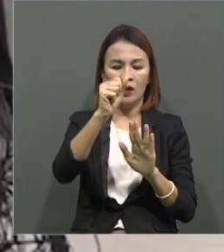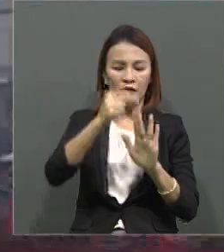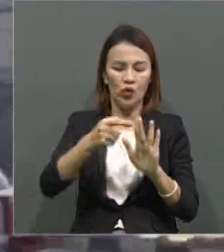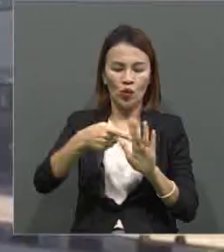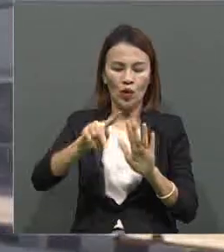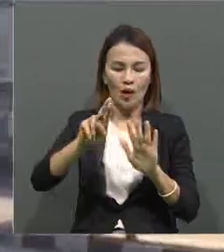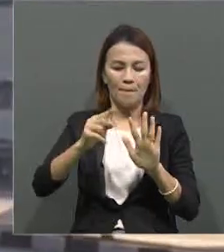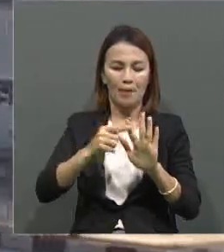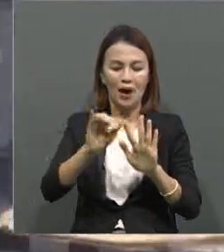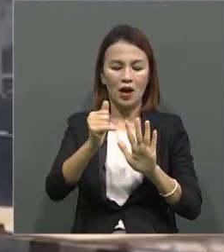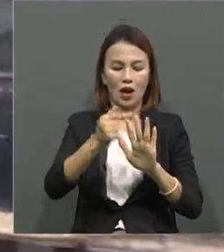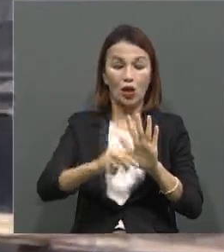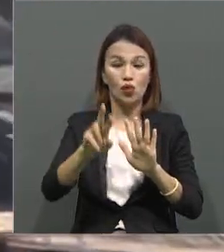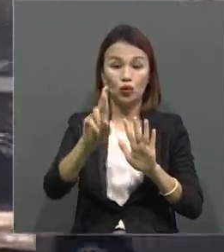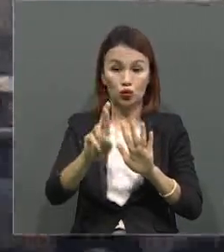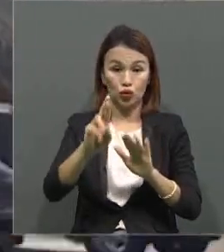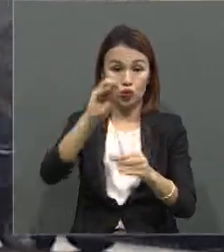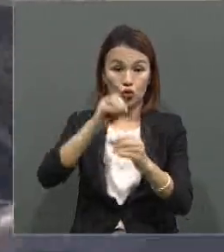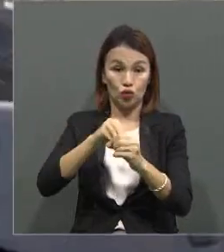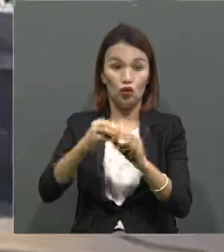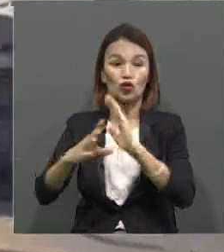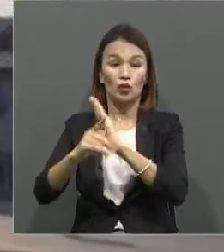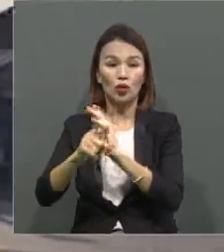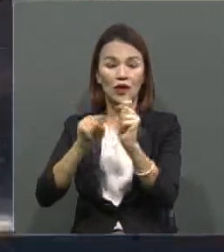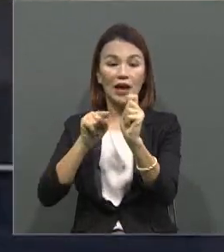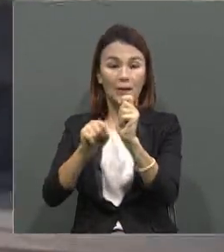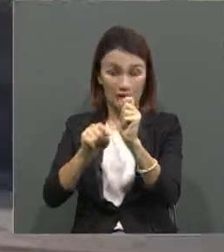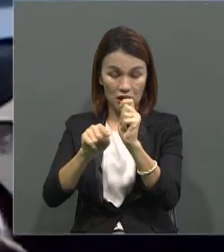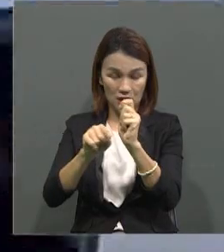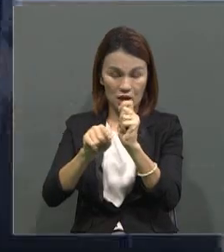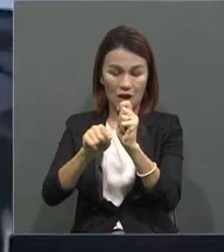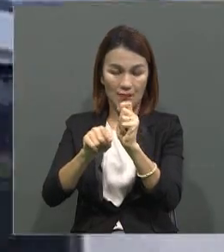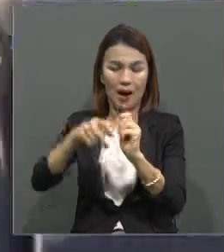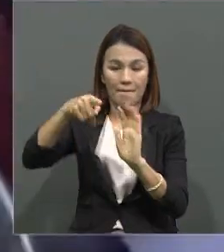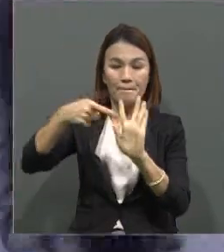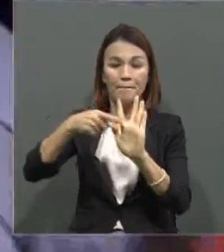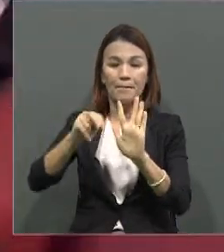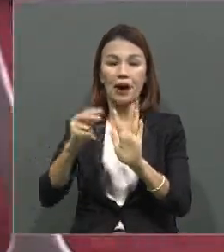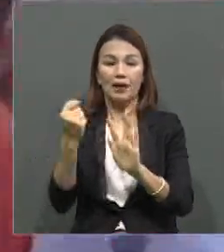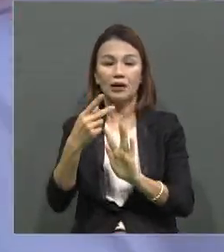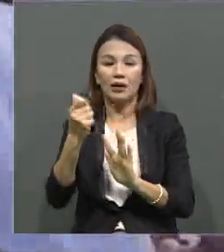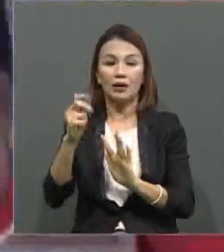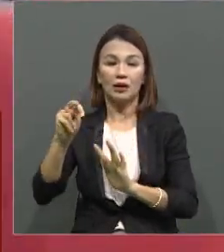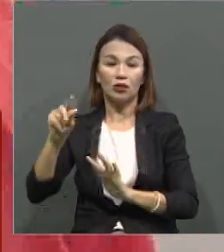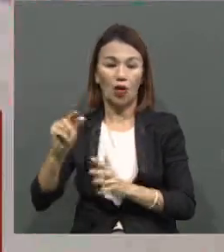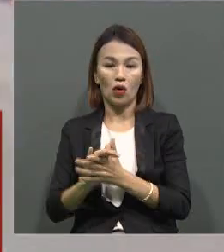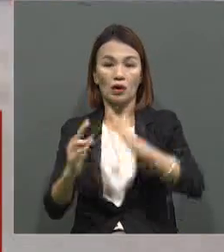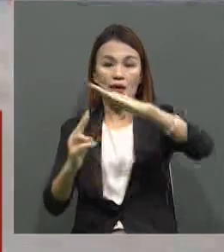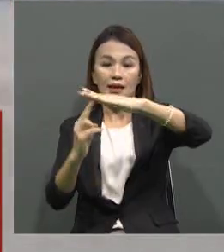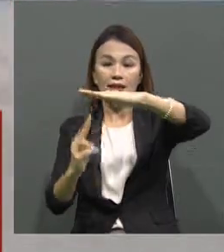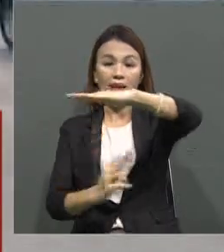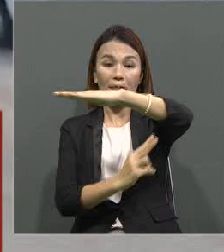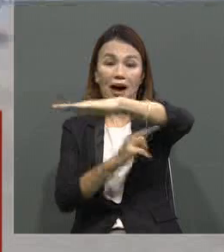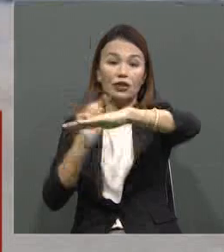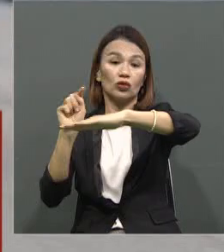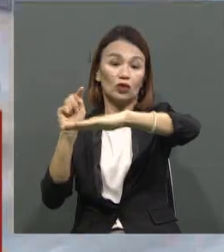พานทองตำบลหนองตำลึงอำเภอพานทองจังหวัดชลบุรีนี่ค่ะสะพานลอยอันนี้เลยนะคะจริงๆแล้วสะพานลอยเนี้ยอ่าทีมข่าว